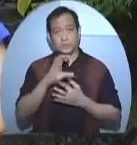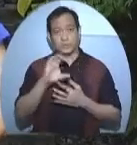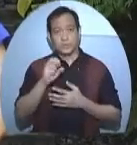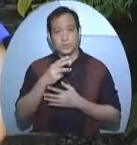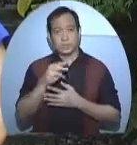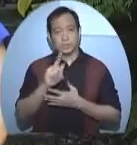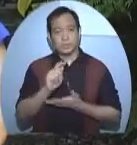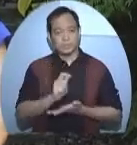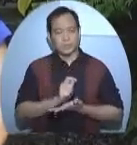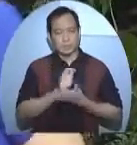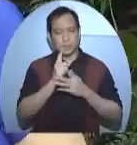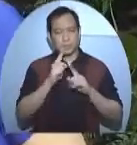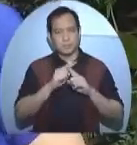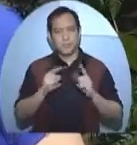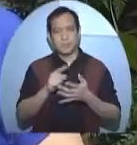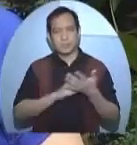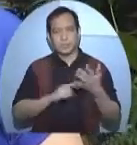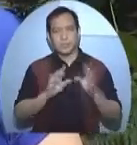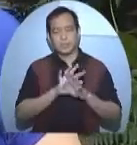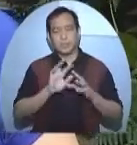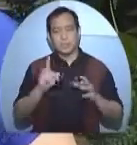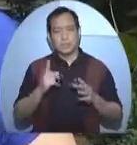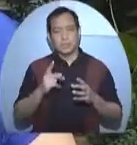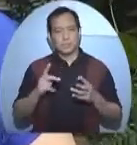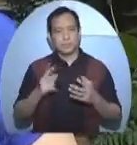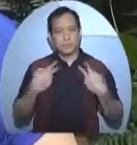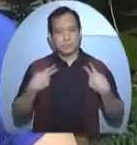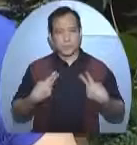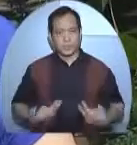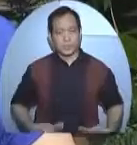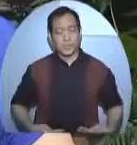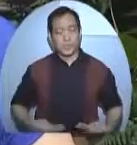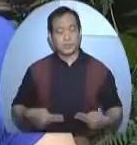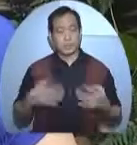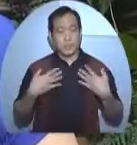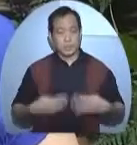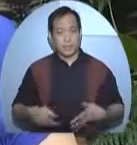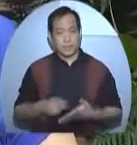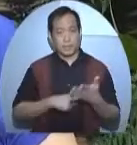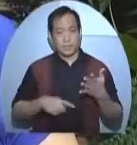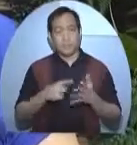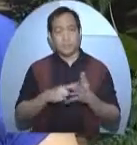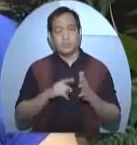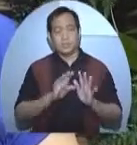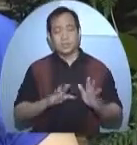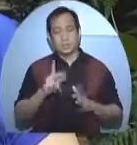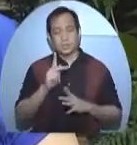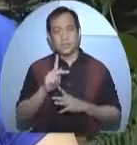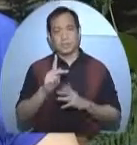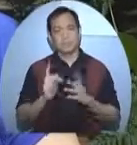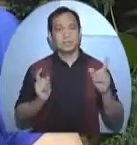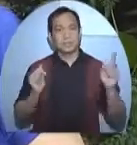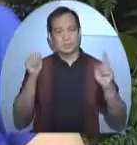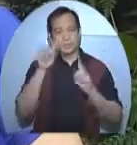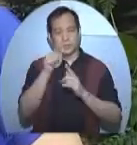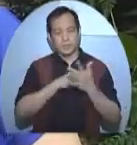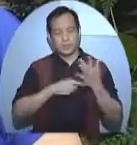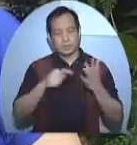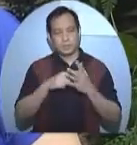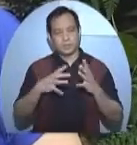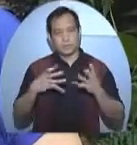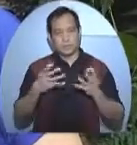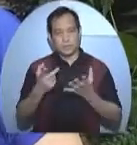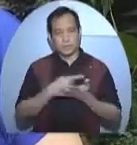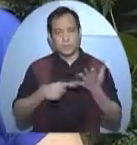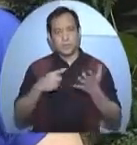pamamagitan ng chemotherapy. Pero hindi lamang po sa kalusugan sa pangangatawan ang hangad ng Batang K program. Layunin